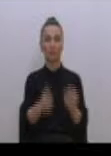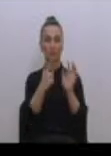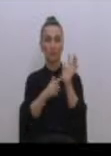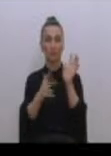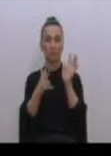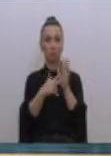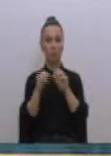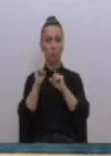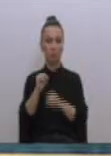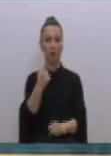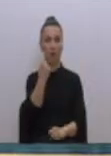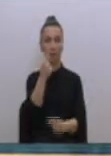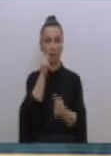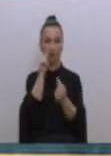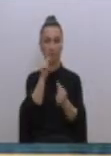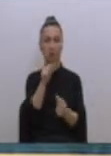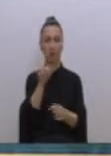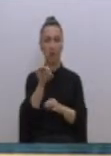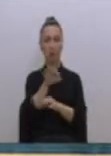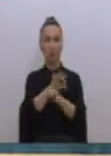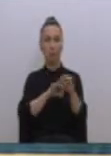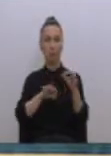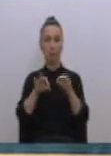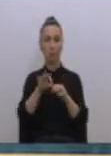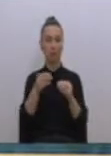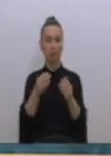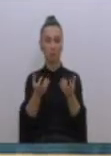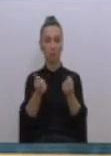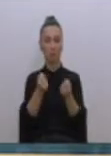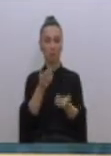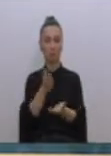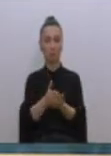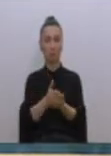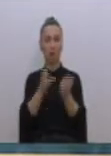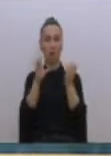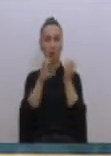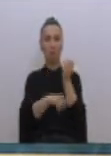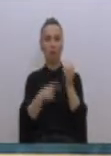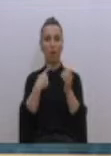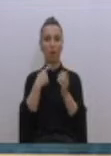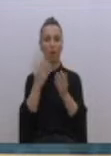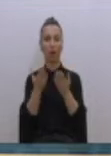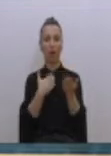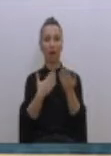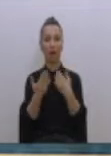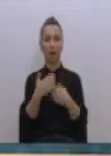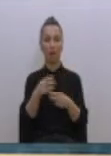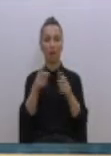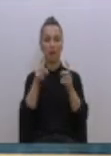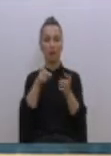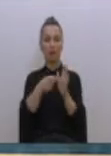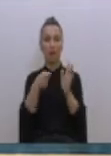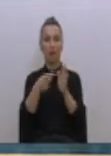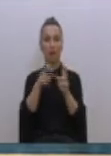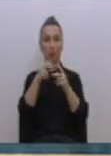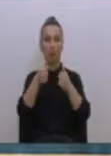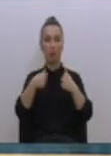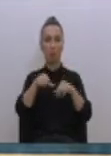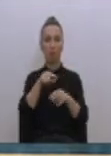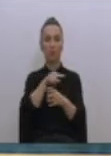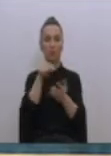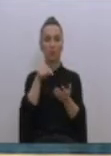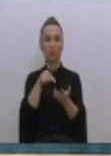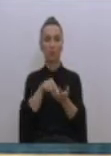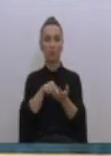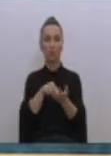Samozat Trometi i-am ochrenul ulici na Audegi, proiectul i-am plin pachetii Privilei Mosmet. Da, bolo, când s-a creat sakit, hehe, s-a gândit zebu comisiei sakit, sunt